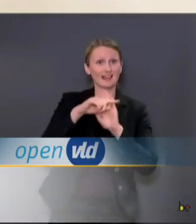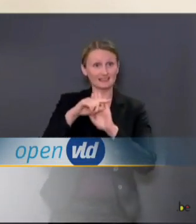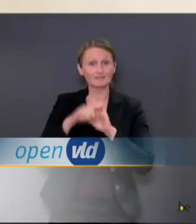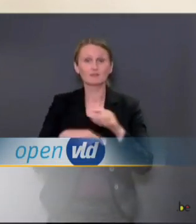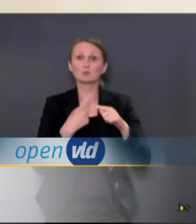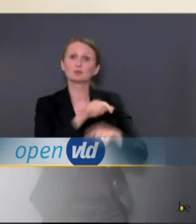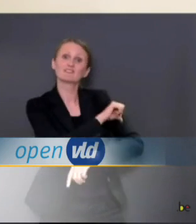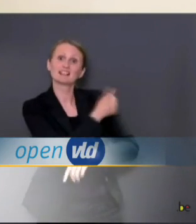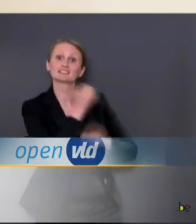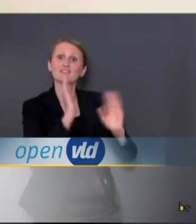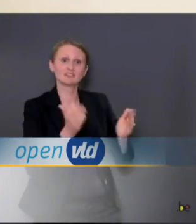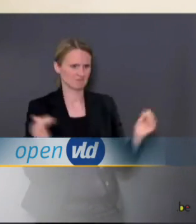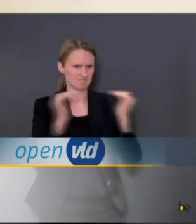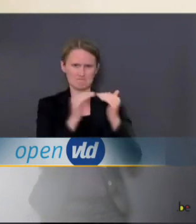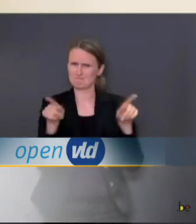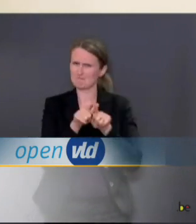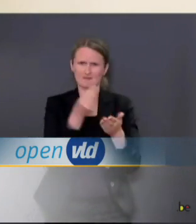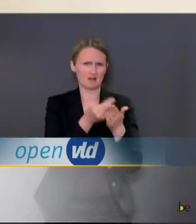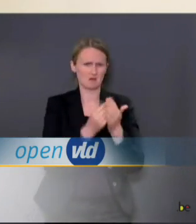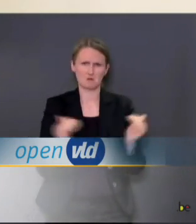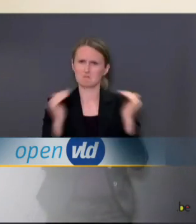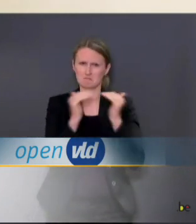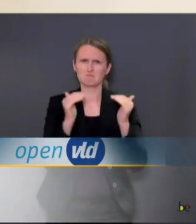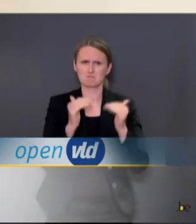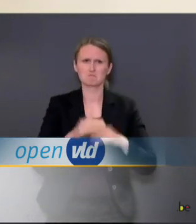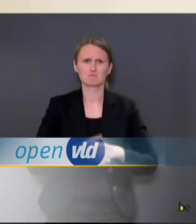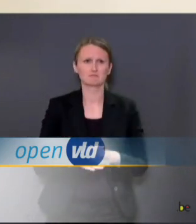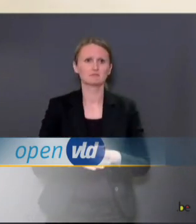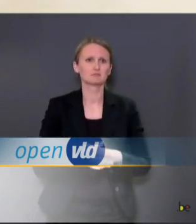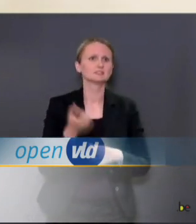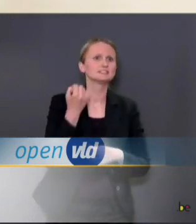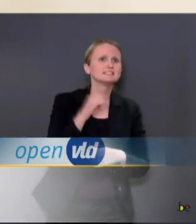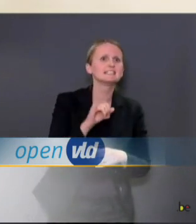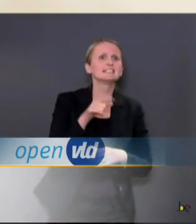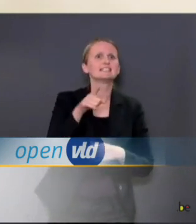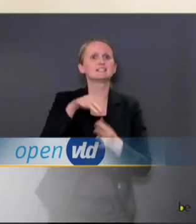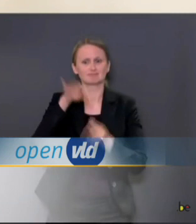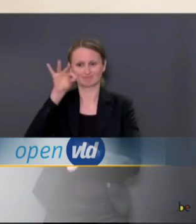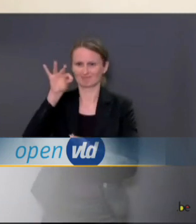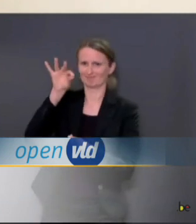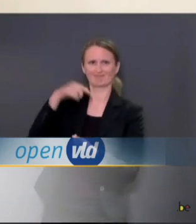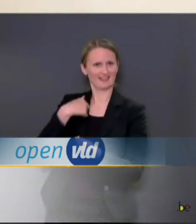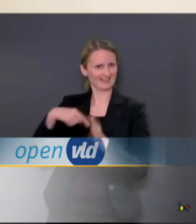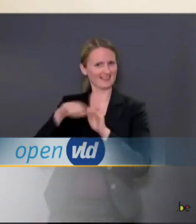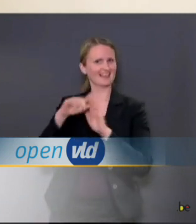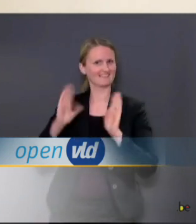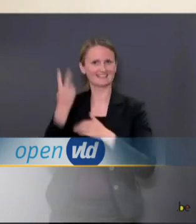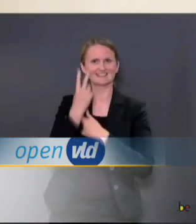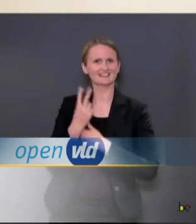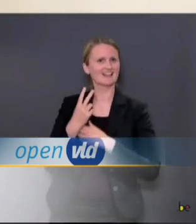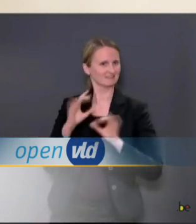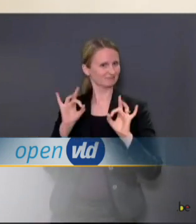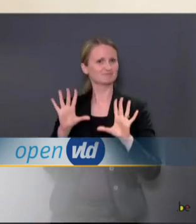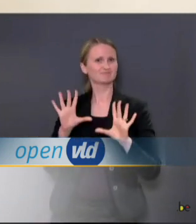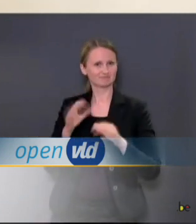que 2 semaines. Donc si vous rentrez avec un test PCR négatif, vous pouvez rentrer librement en Belgique sans